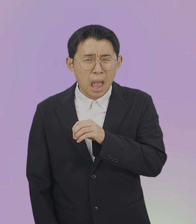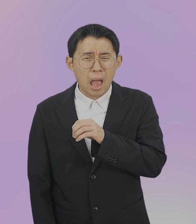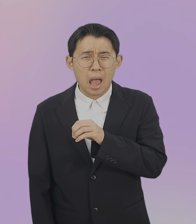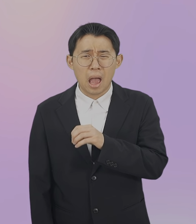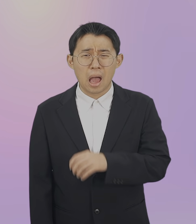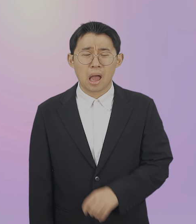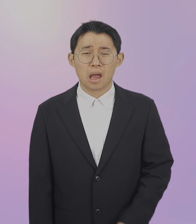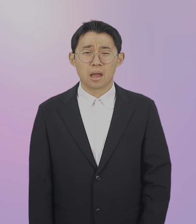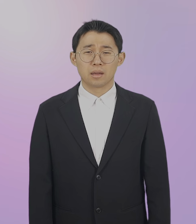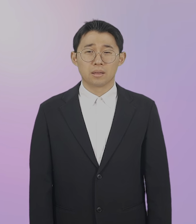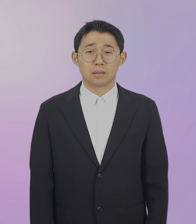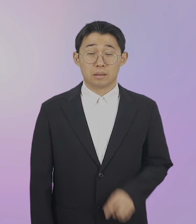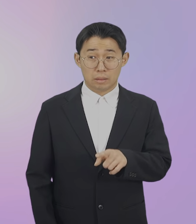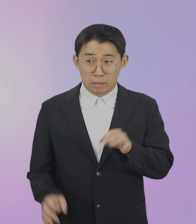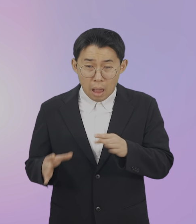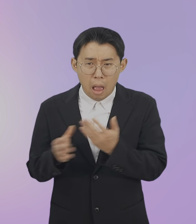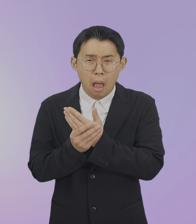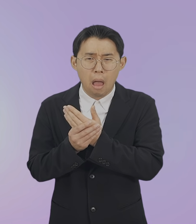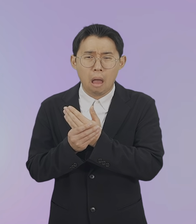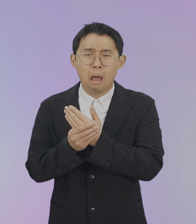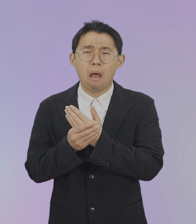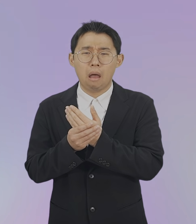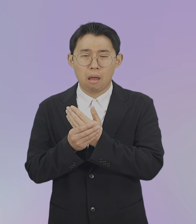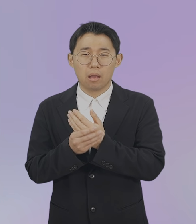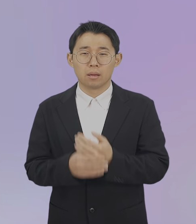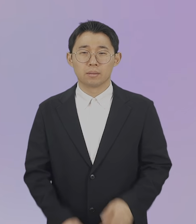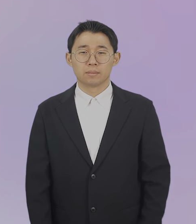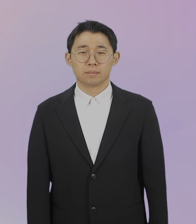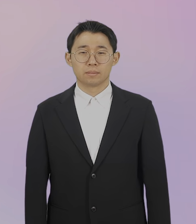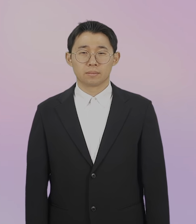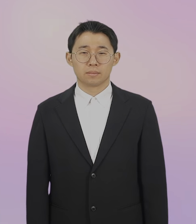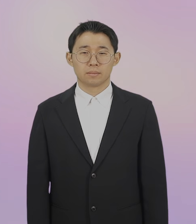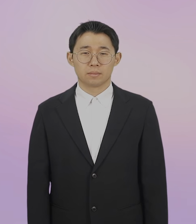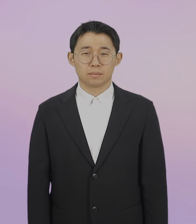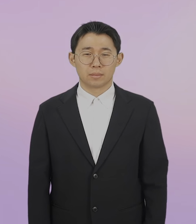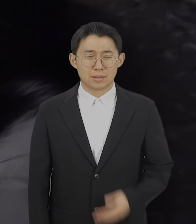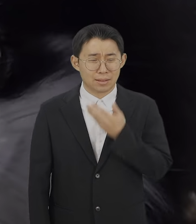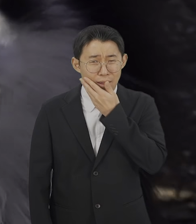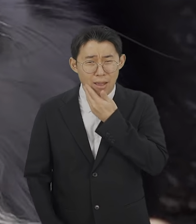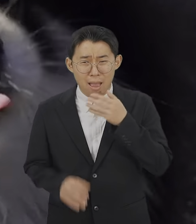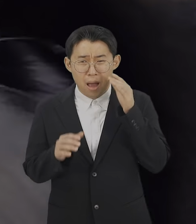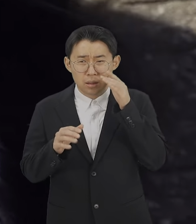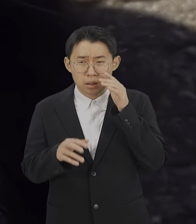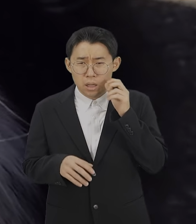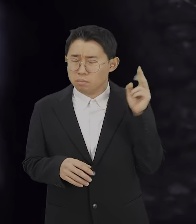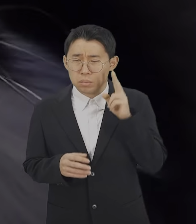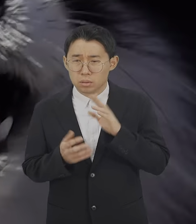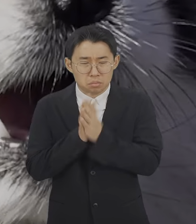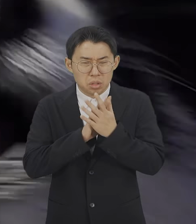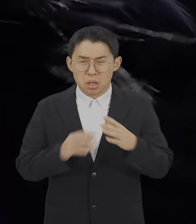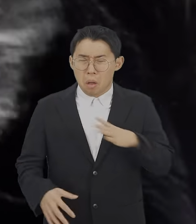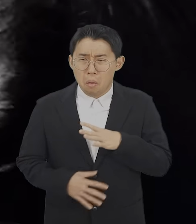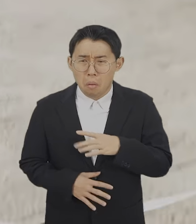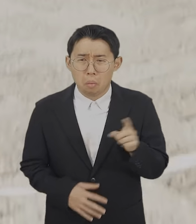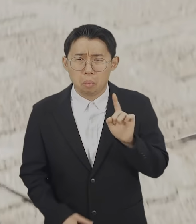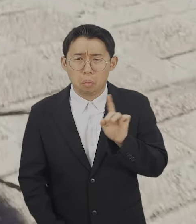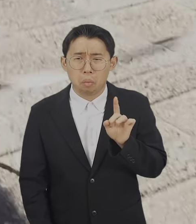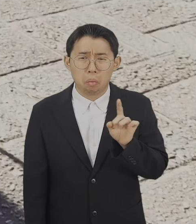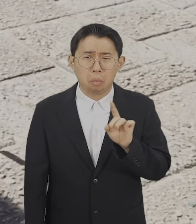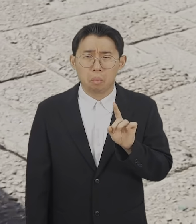강아지에게 손을 물린 네이비. 정말 한순간에 일어난 사고였어요. 그런데 귀여운 강아지가 갑자기